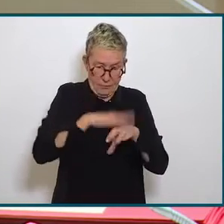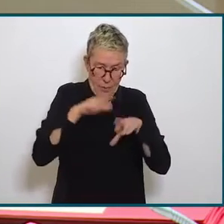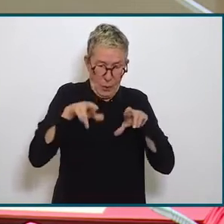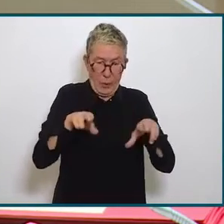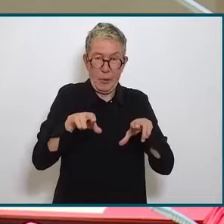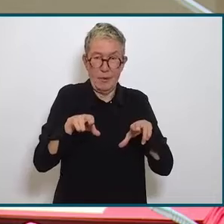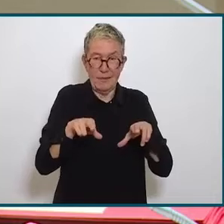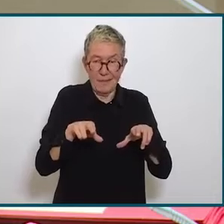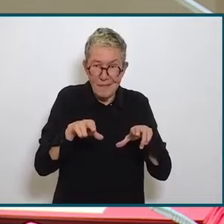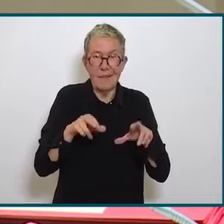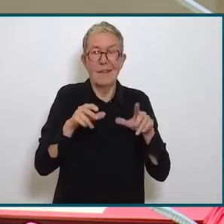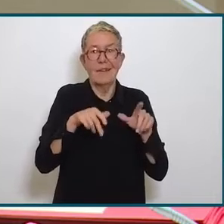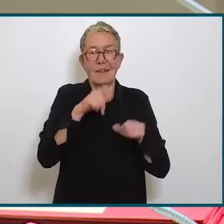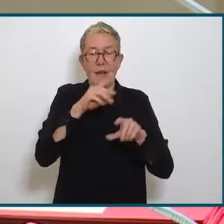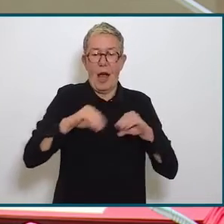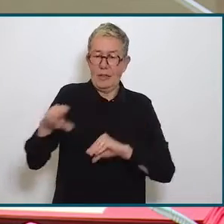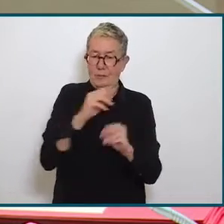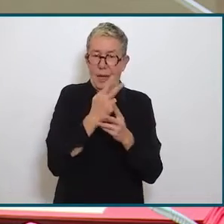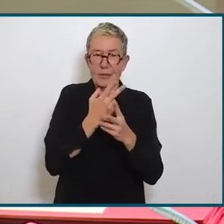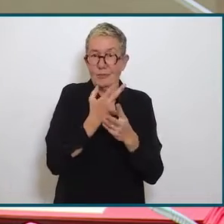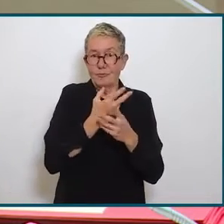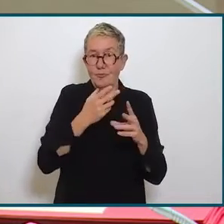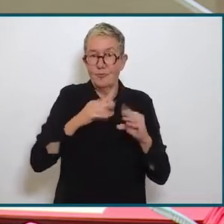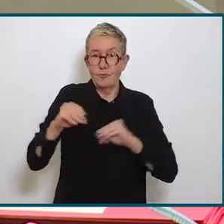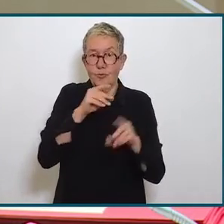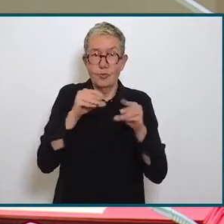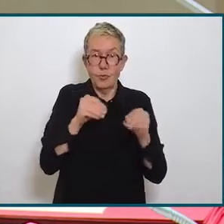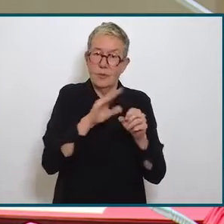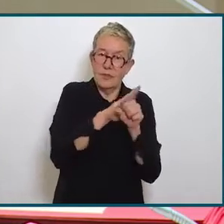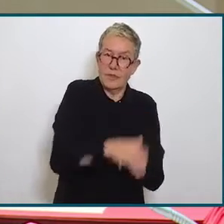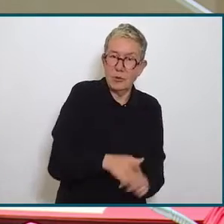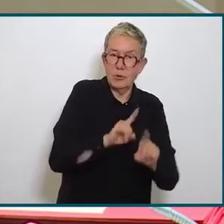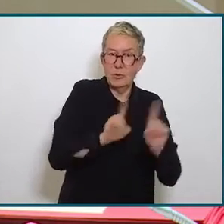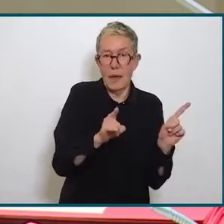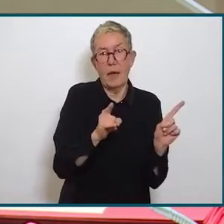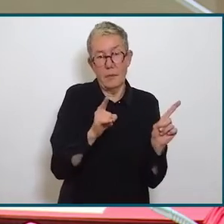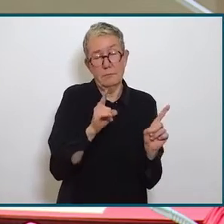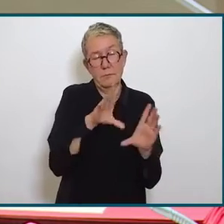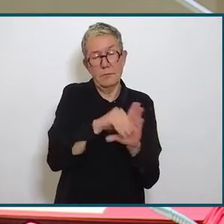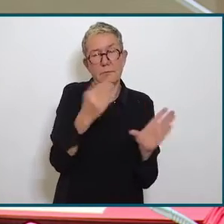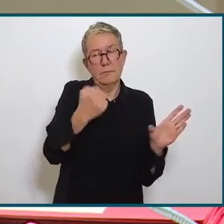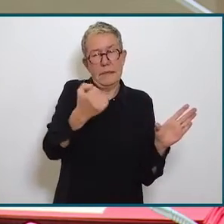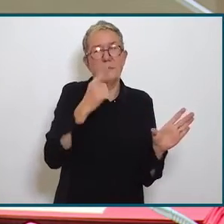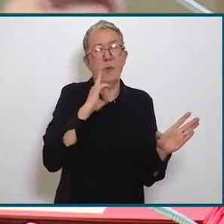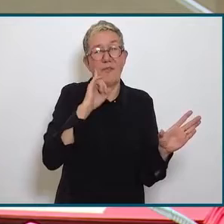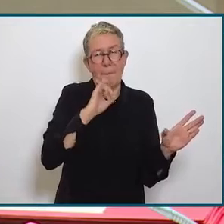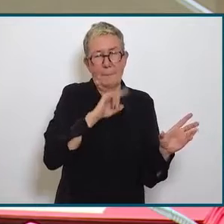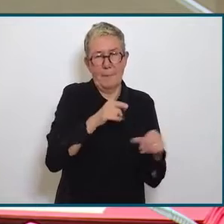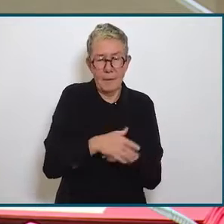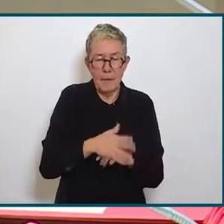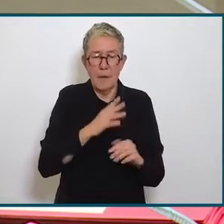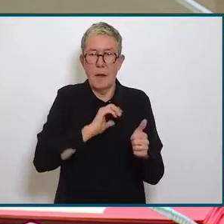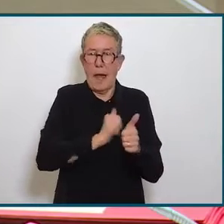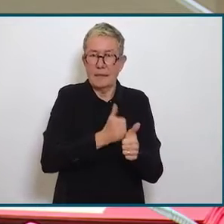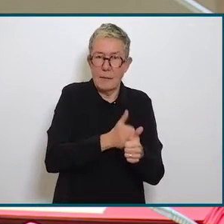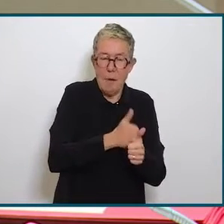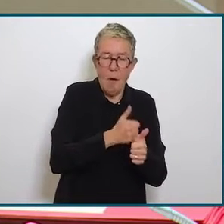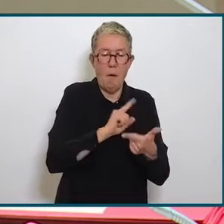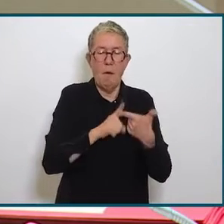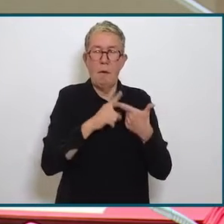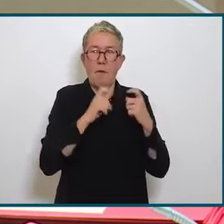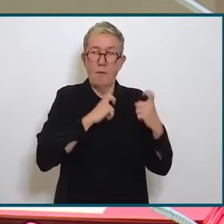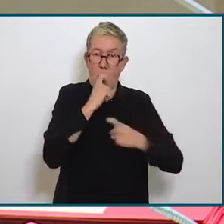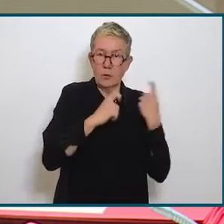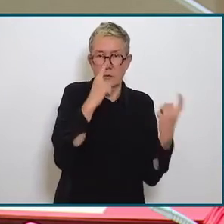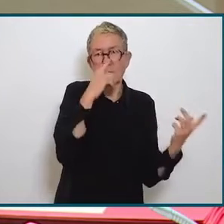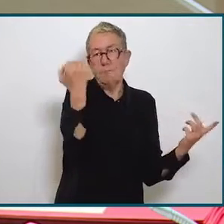que l'espace public soit un espace sécure et non discriminant, en particulier pour les femmes. Le harcèlement, les agressions physiques, trop souvent contre les